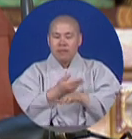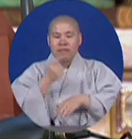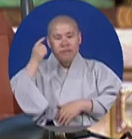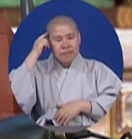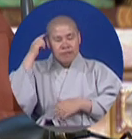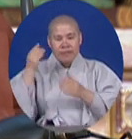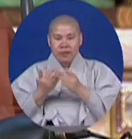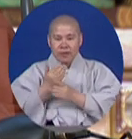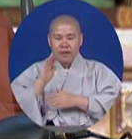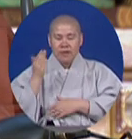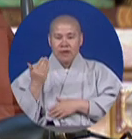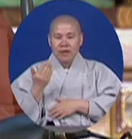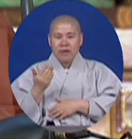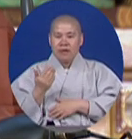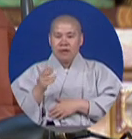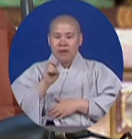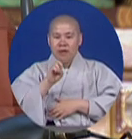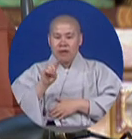하니까